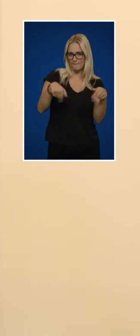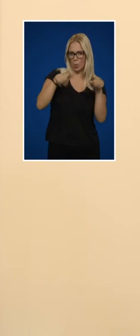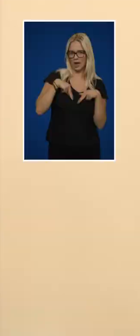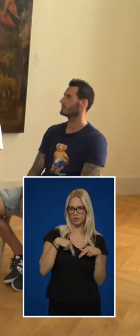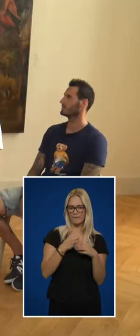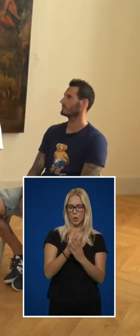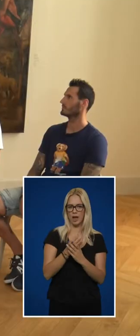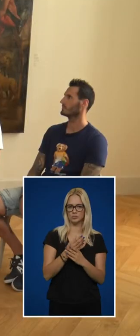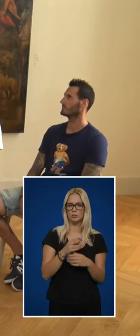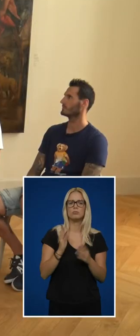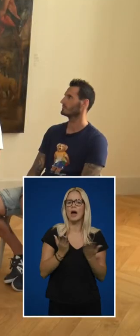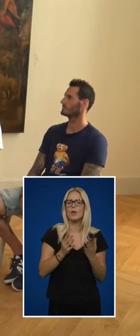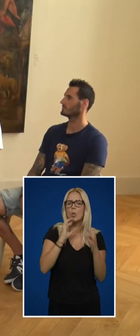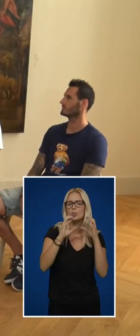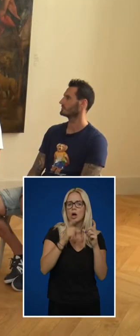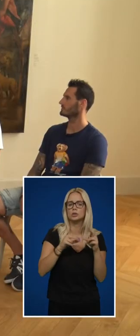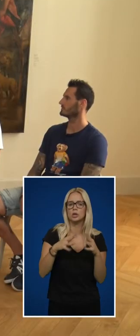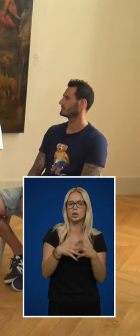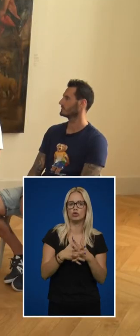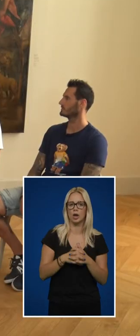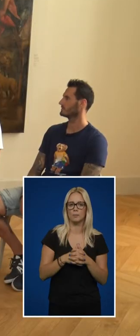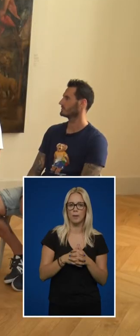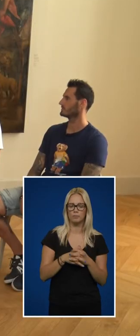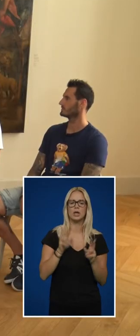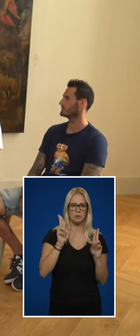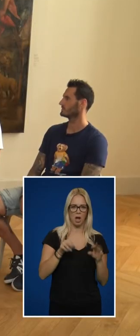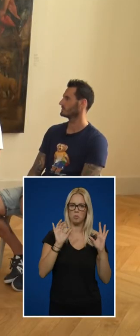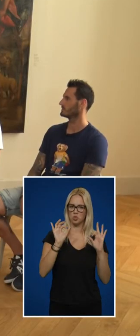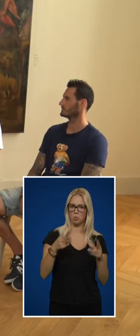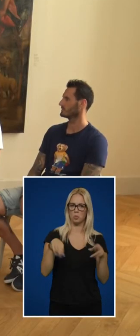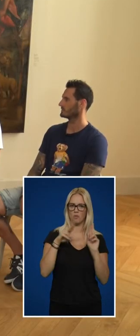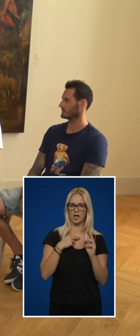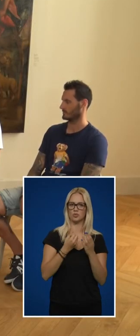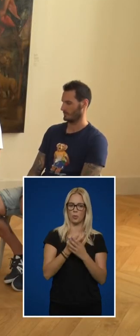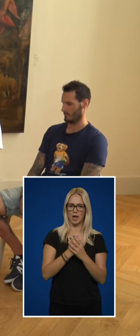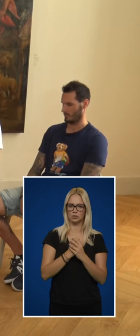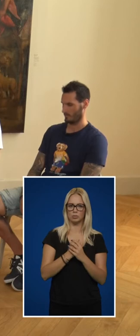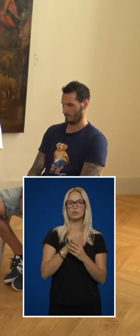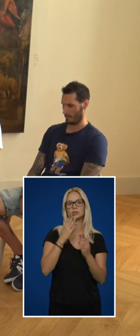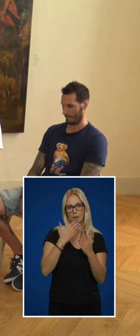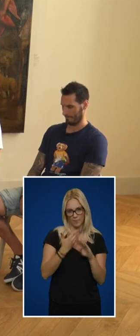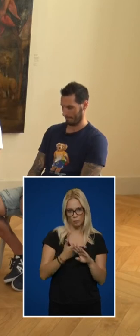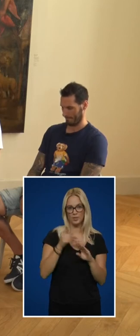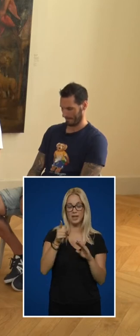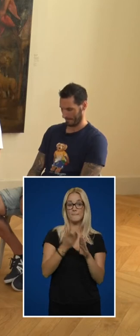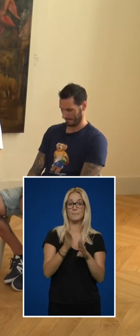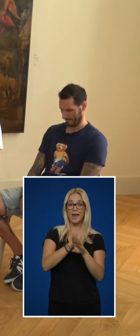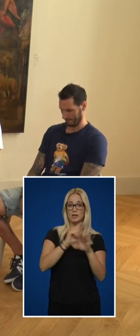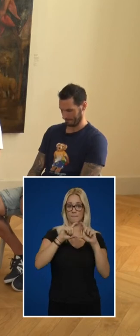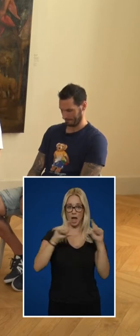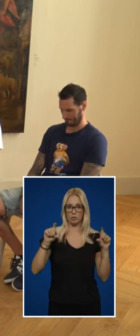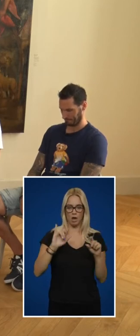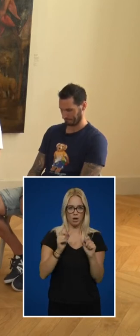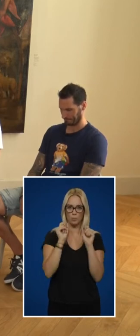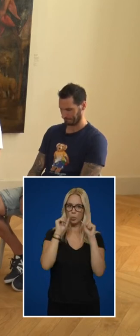zapravo dobru povratnu informaciju, dobar feedback. Zapravo ta predkampanja koju sam spominjao, ona je zapravo i pobudila